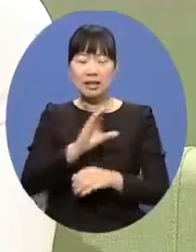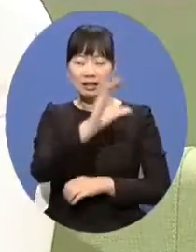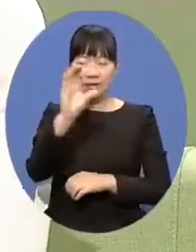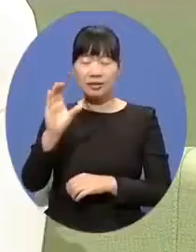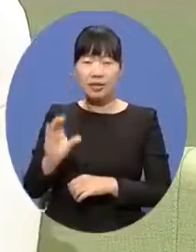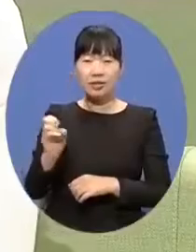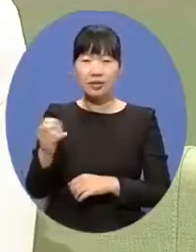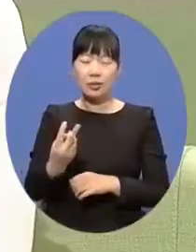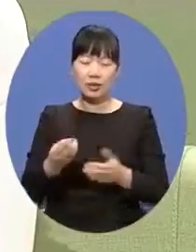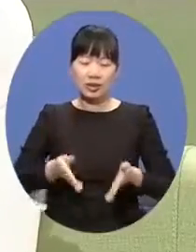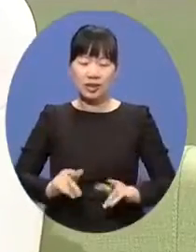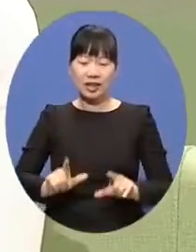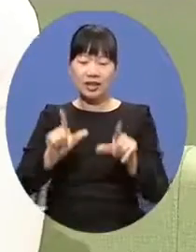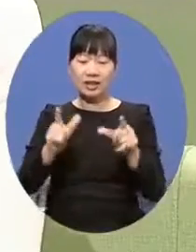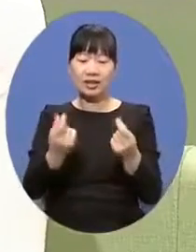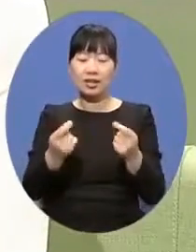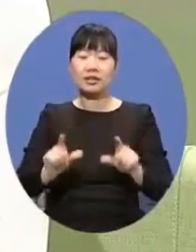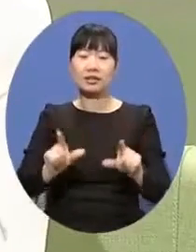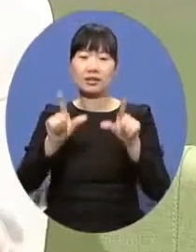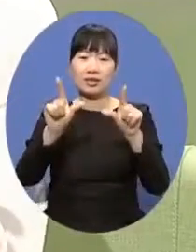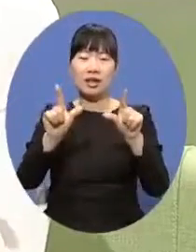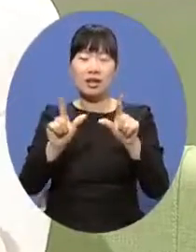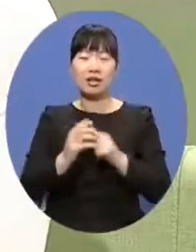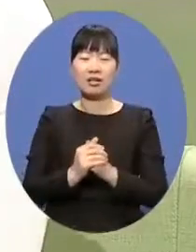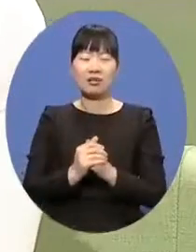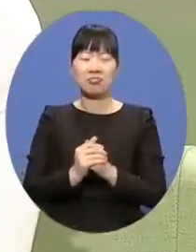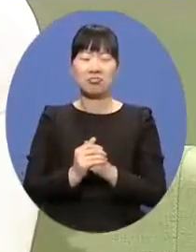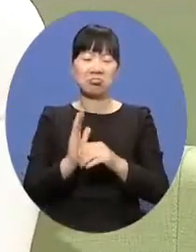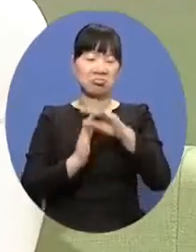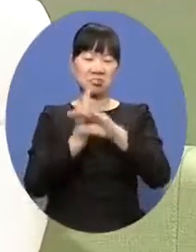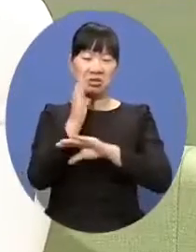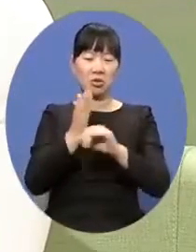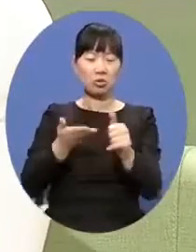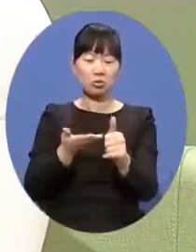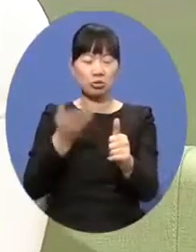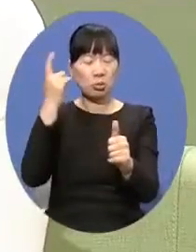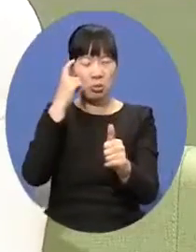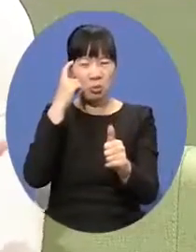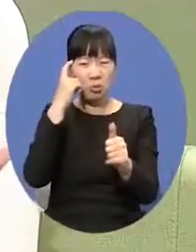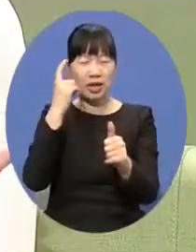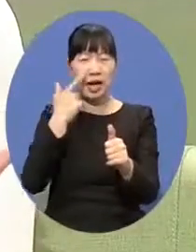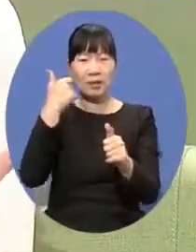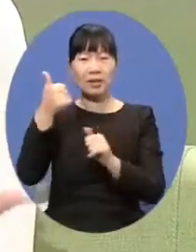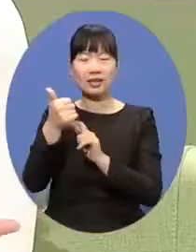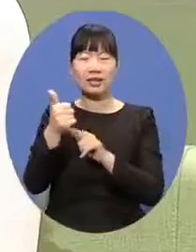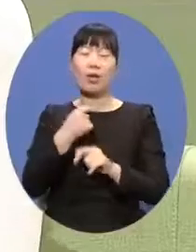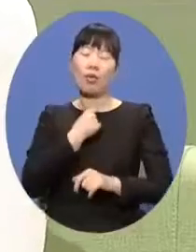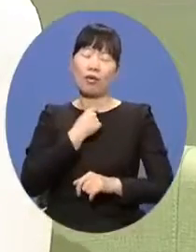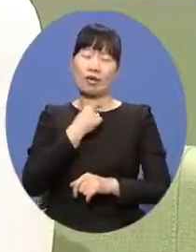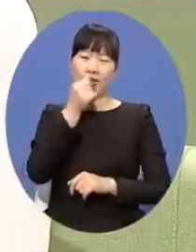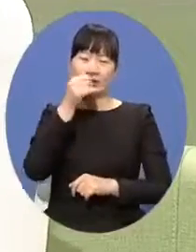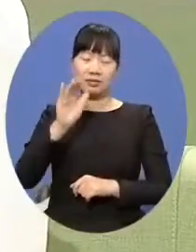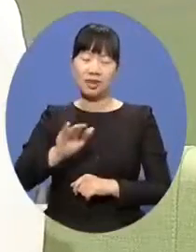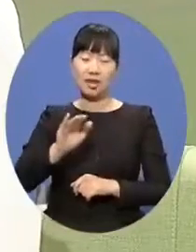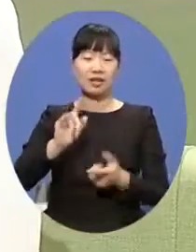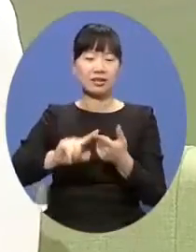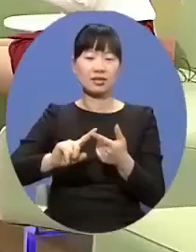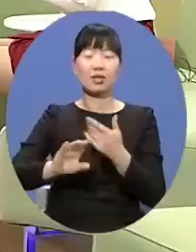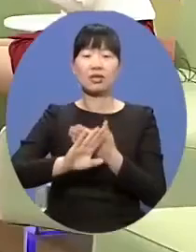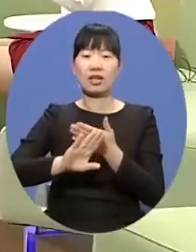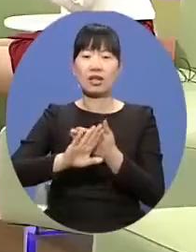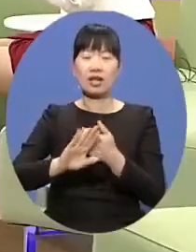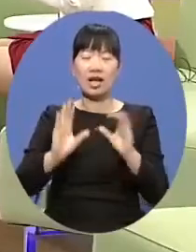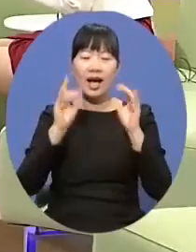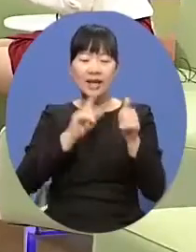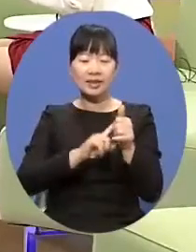크리스마스, 생일 이런 날들이 얼마나 거창한 것을 줘야 되겠다. 아빠들은 그게 원하는데 사실 그렇지 않아요.